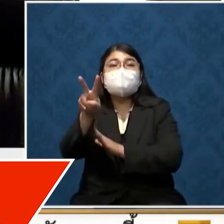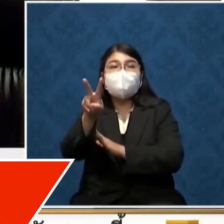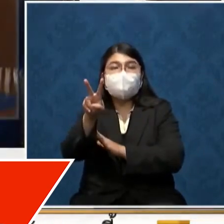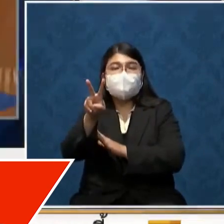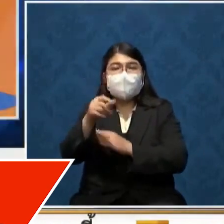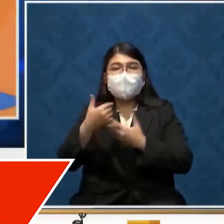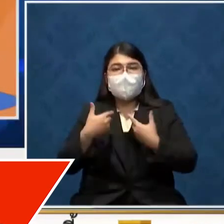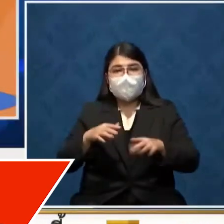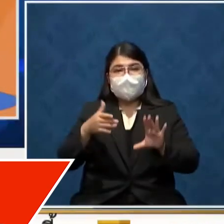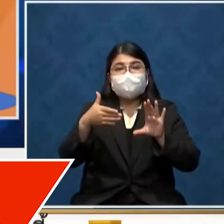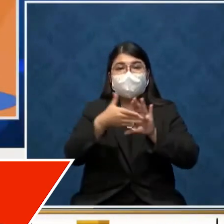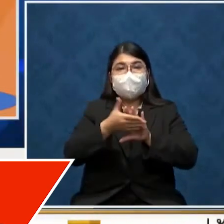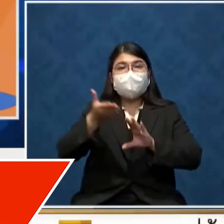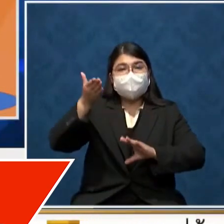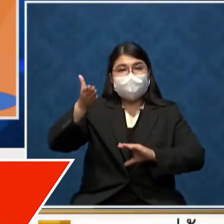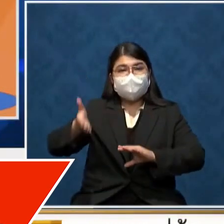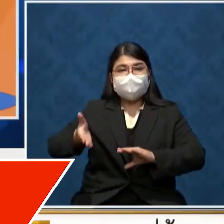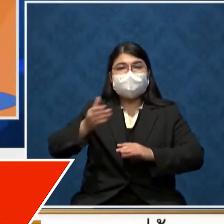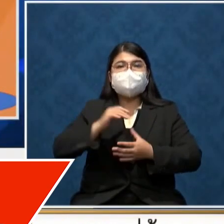ขอสไลด์ด้วยครับ